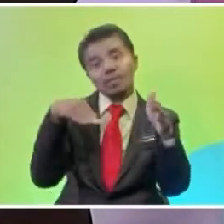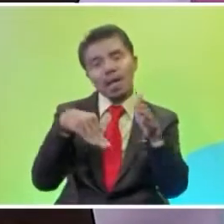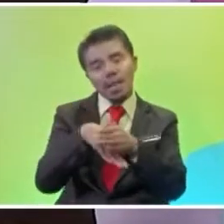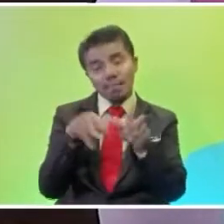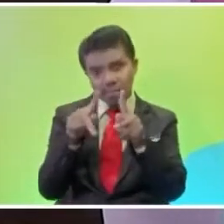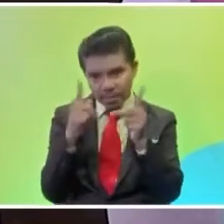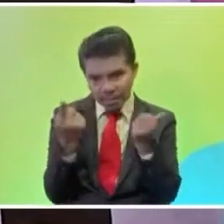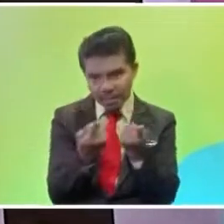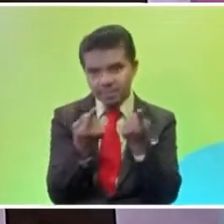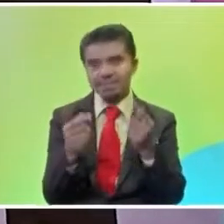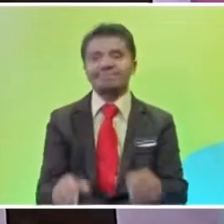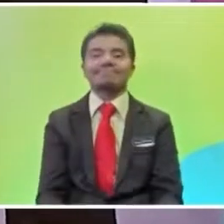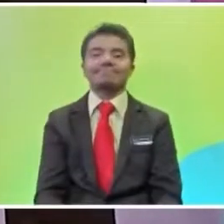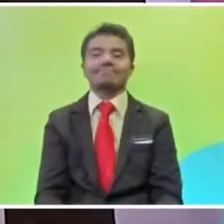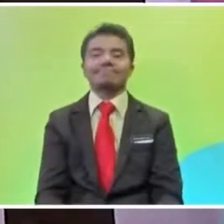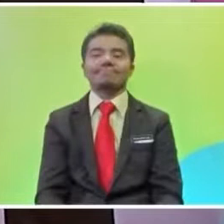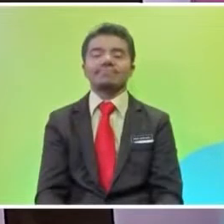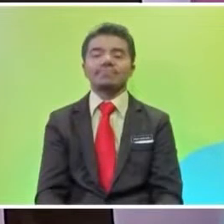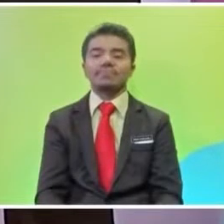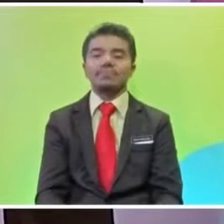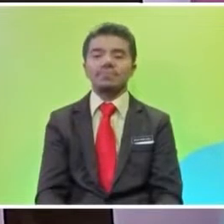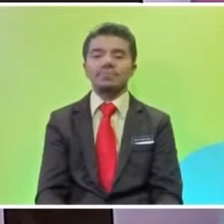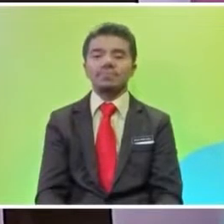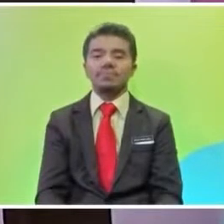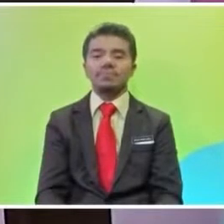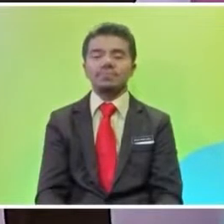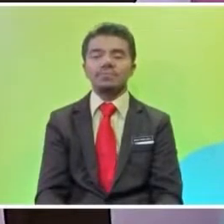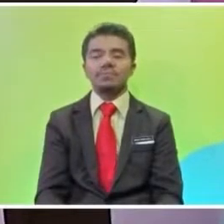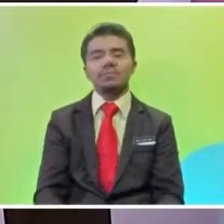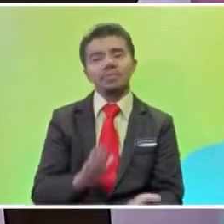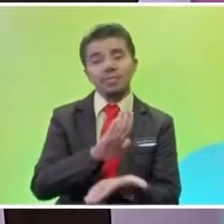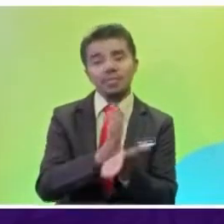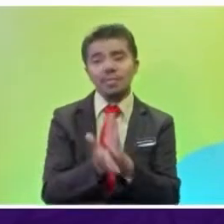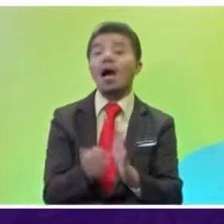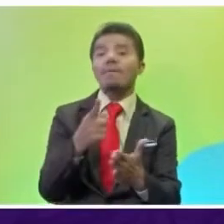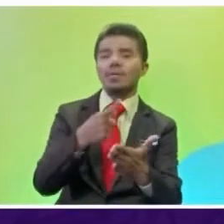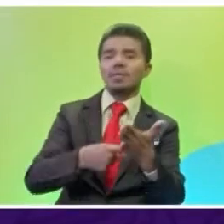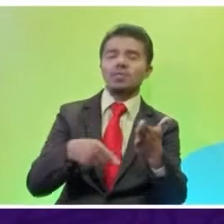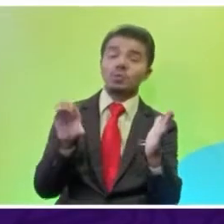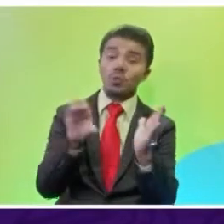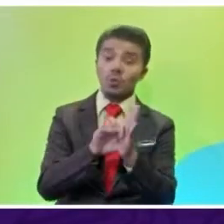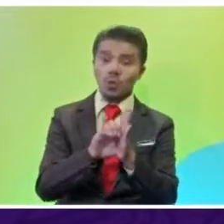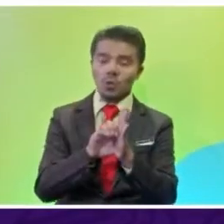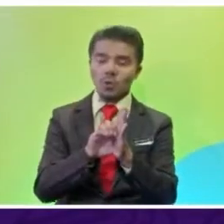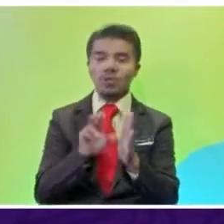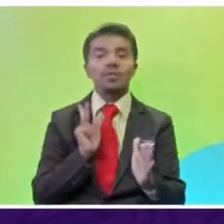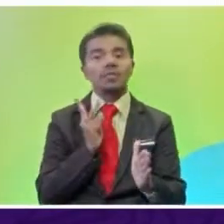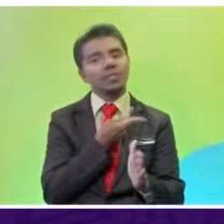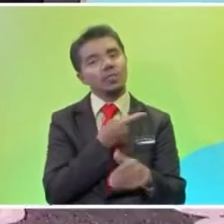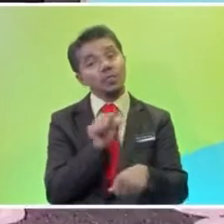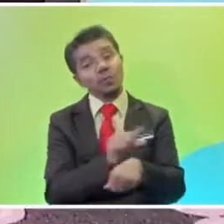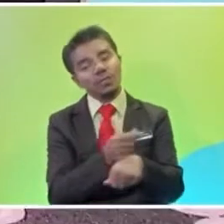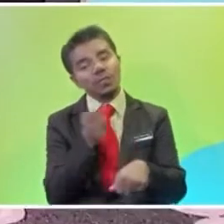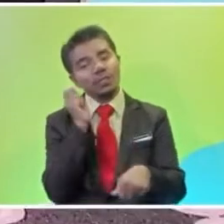menjalankan peta taksiran jadi apa contoh yang kita konsumsikan tadi yaitu mencipta Pertamina negatif Oke Coba kita lihat sama-sama